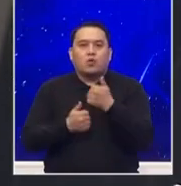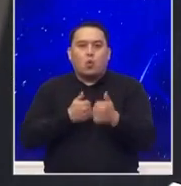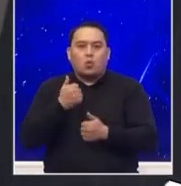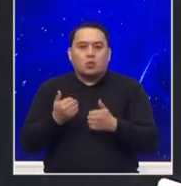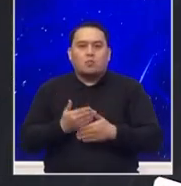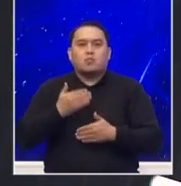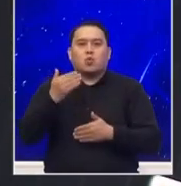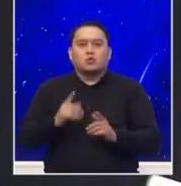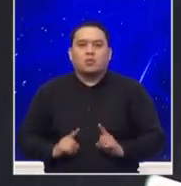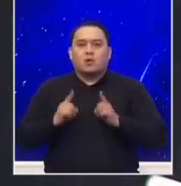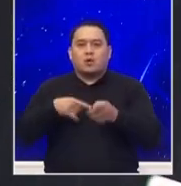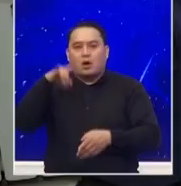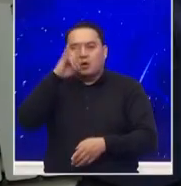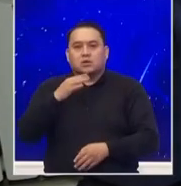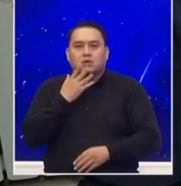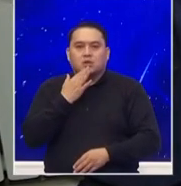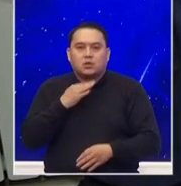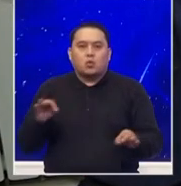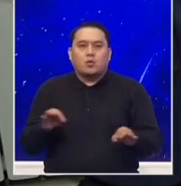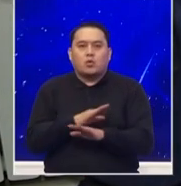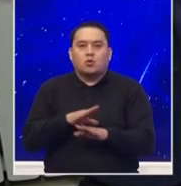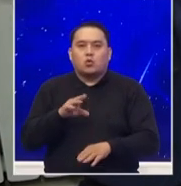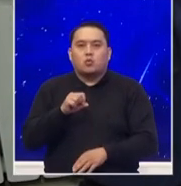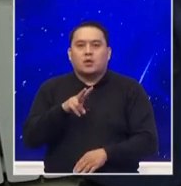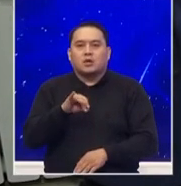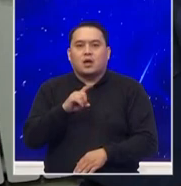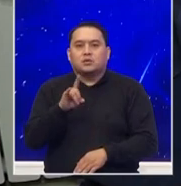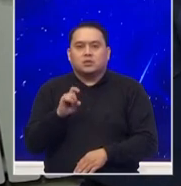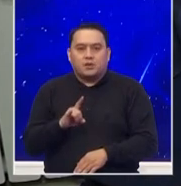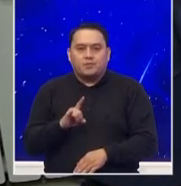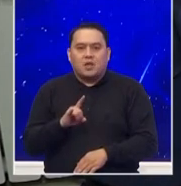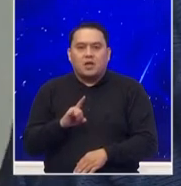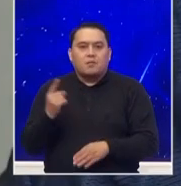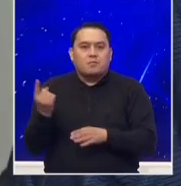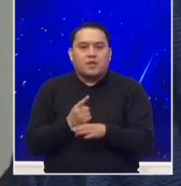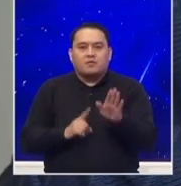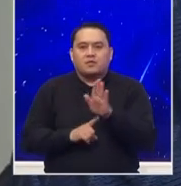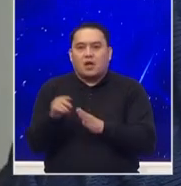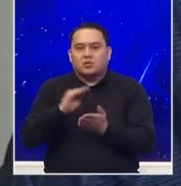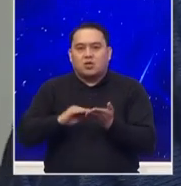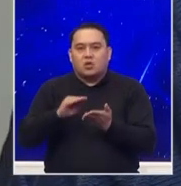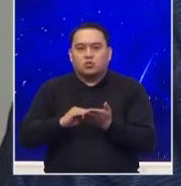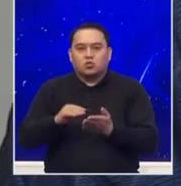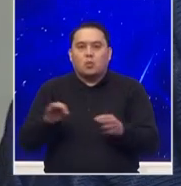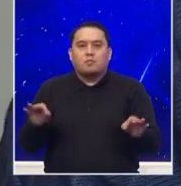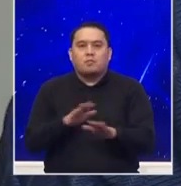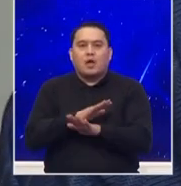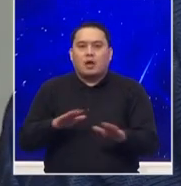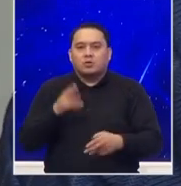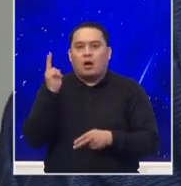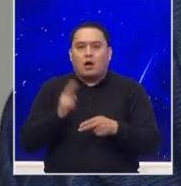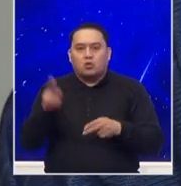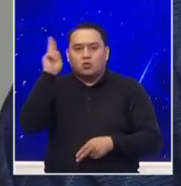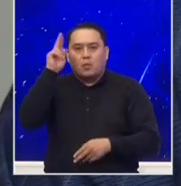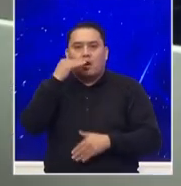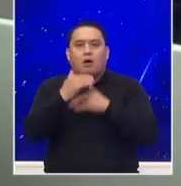конкурсах. После поступил в Казахскую национальную консерваторию имени Курмангазы. Там же впервые начал записывать студийные песни. По окончании